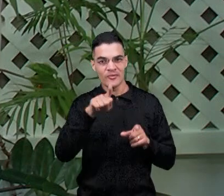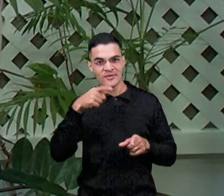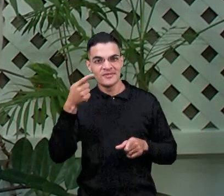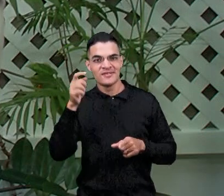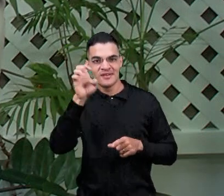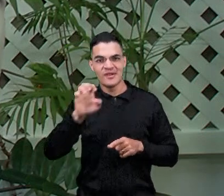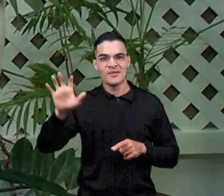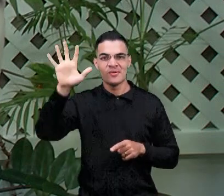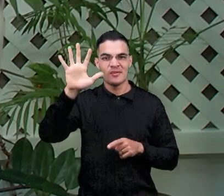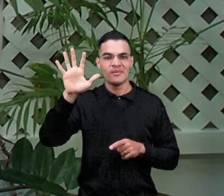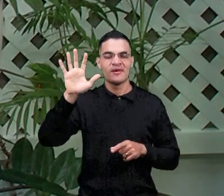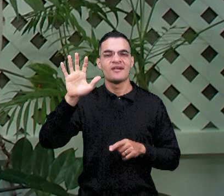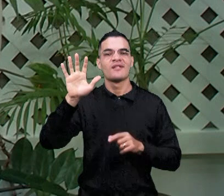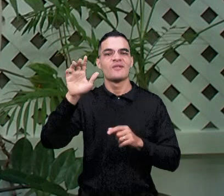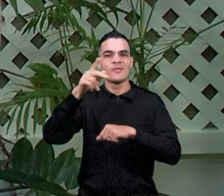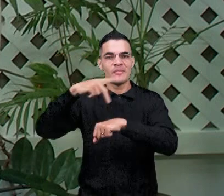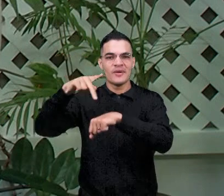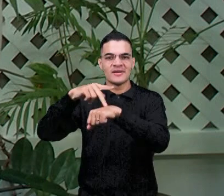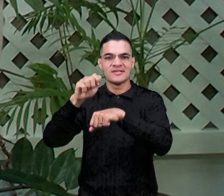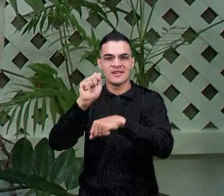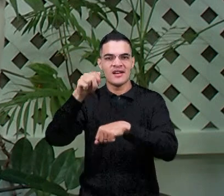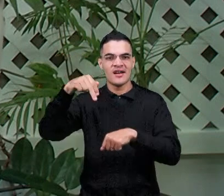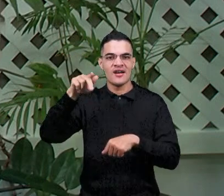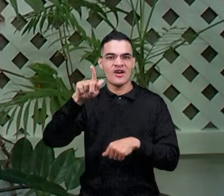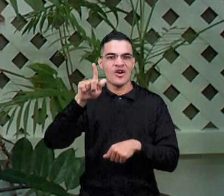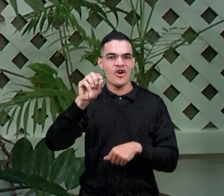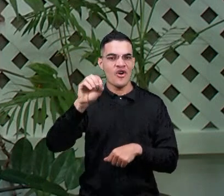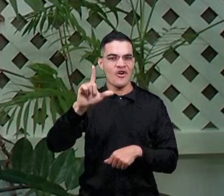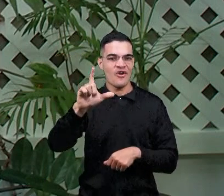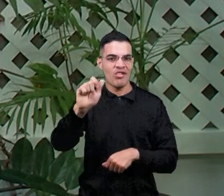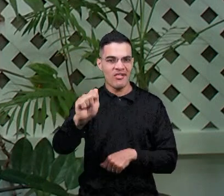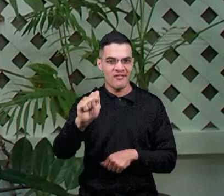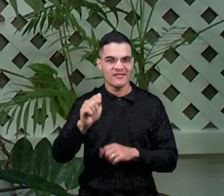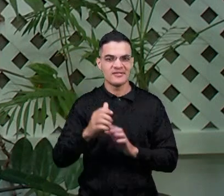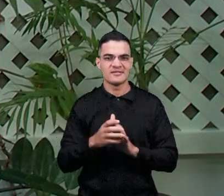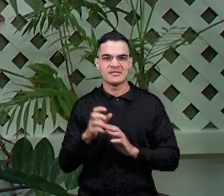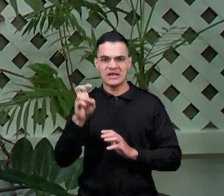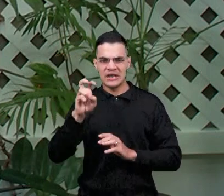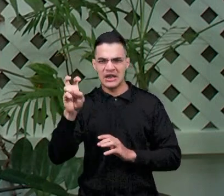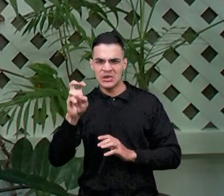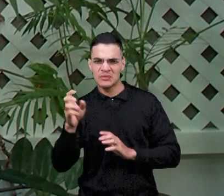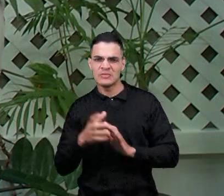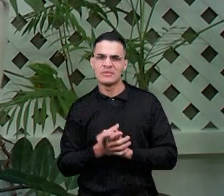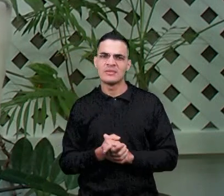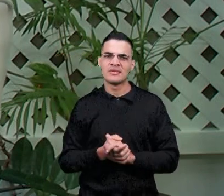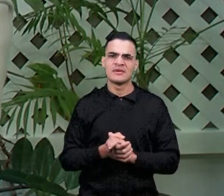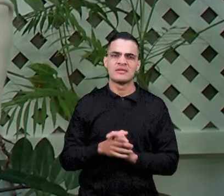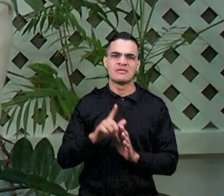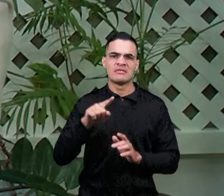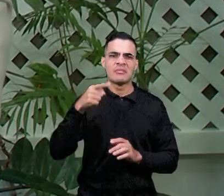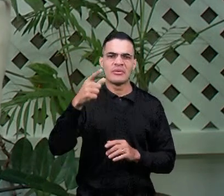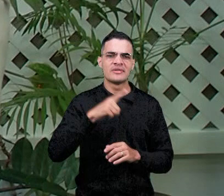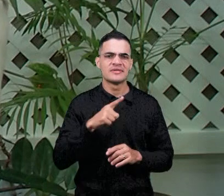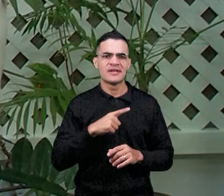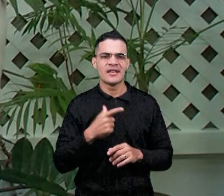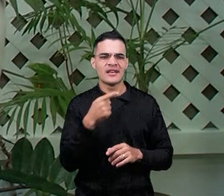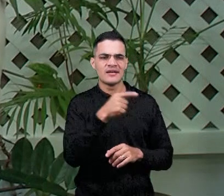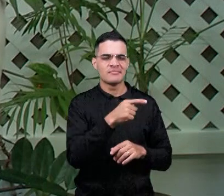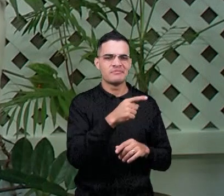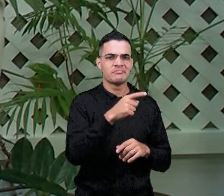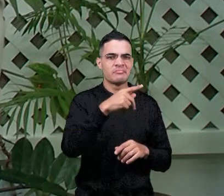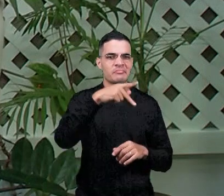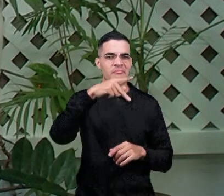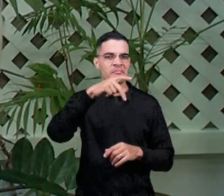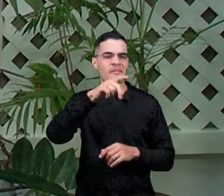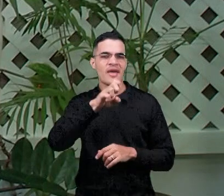l'Angola au 5e place, et ainsi de suite. Mes frères, nous avons divers autres, le Pérou